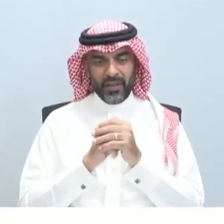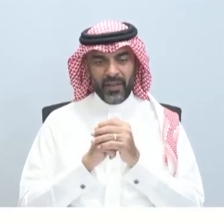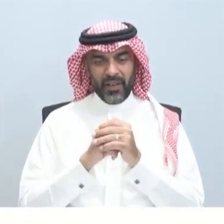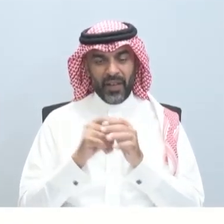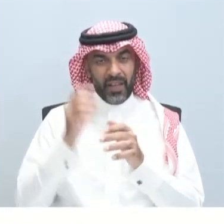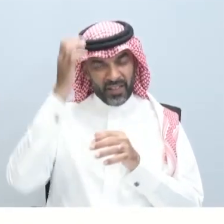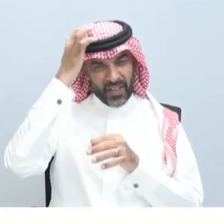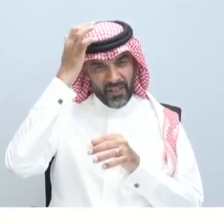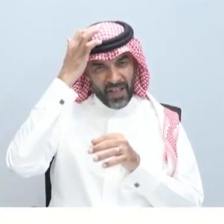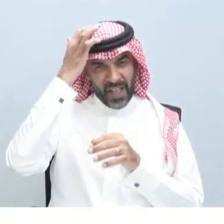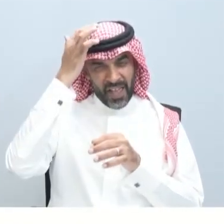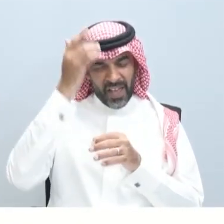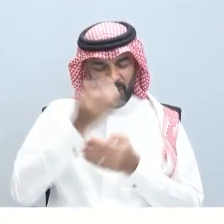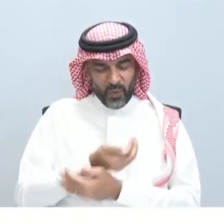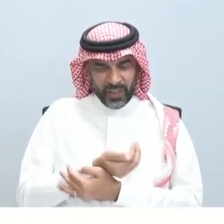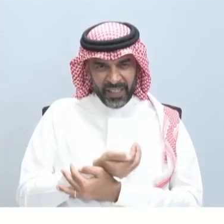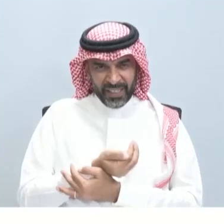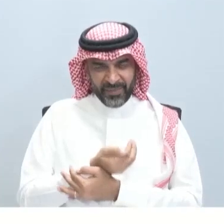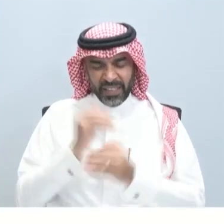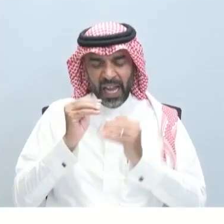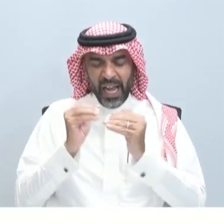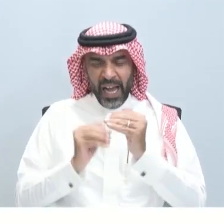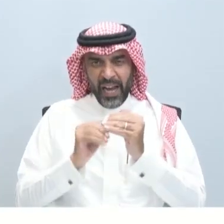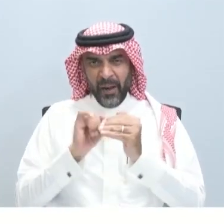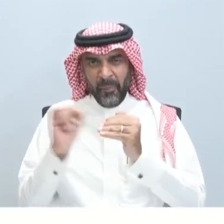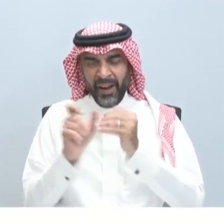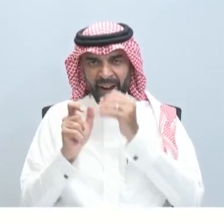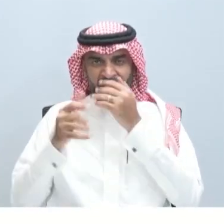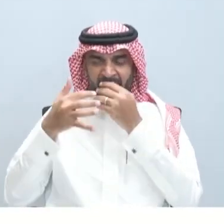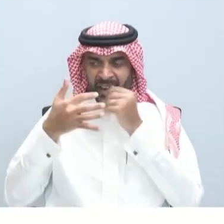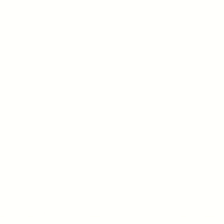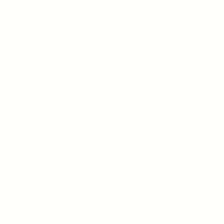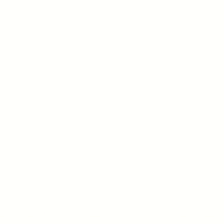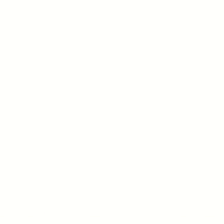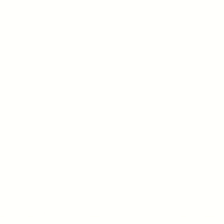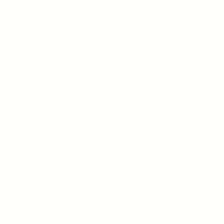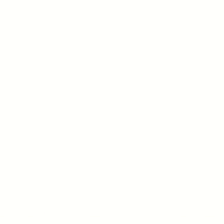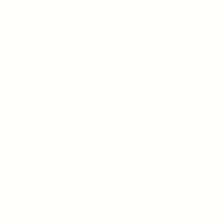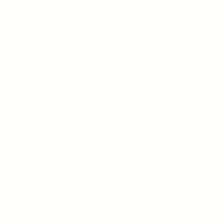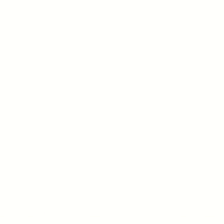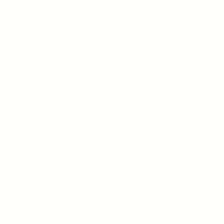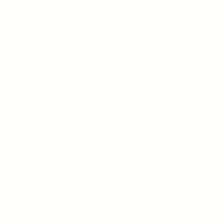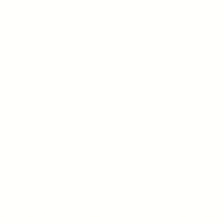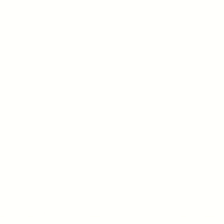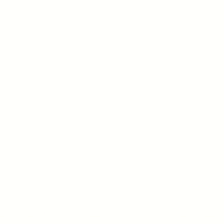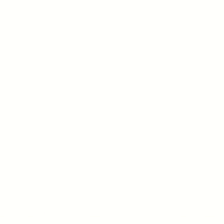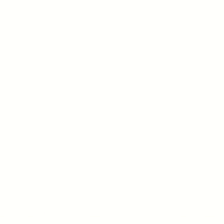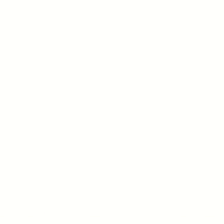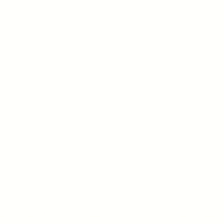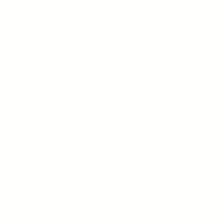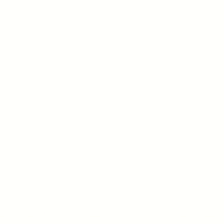كتله دماغ الطفل حديث الولاده اقل من كتله دماغ الشخص البالغ بثلاثه وتسعون